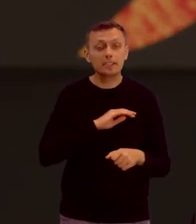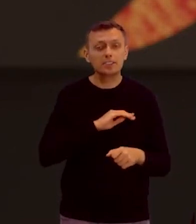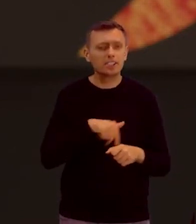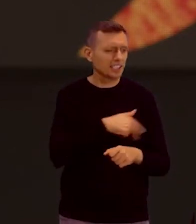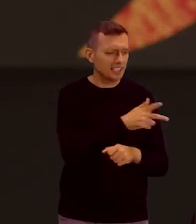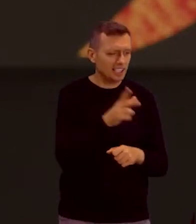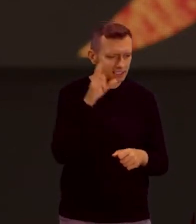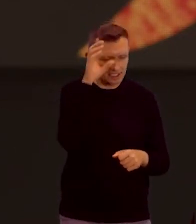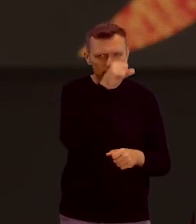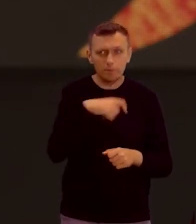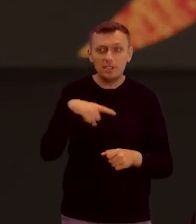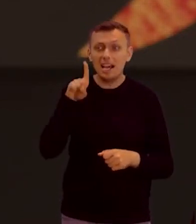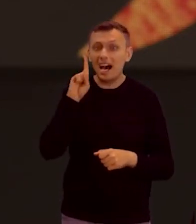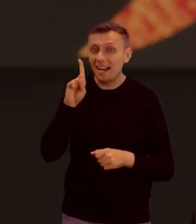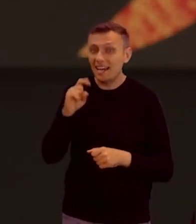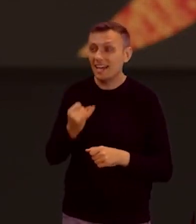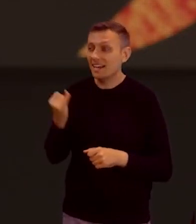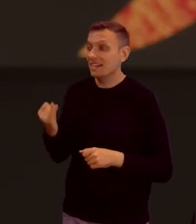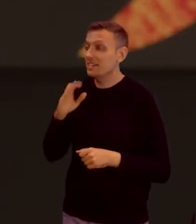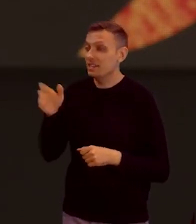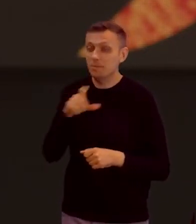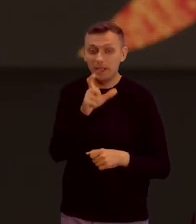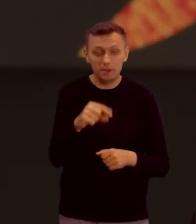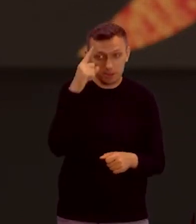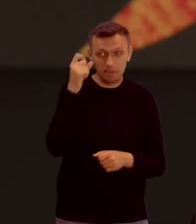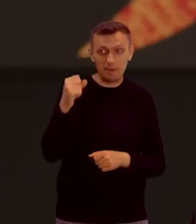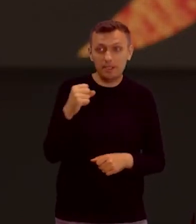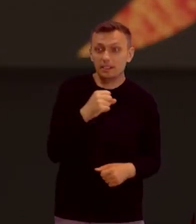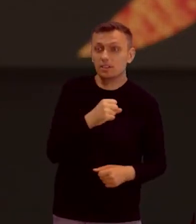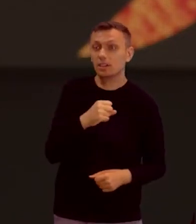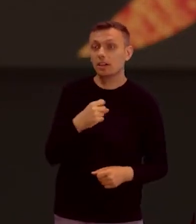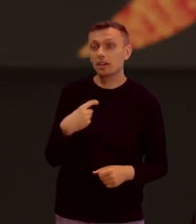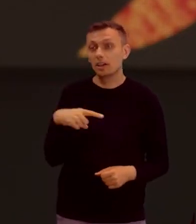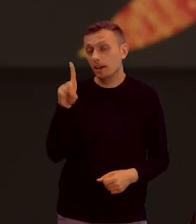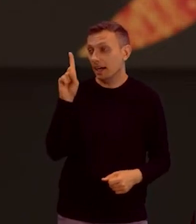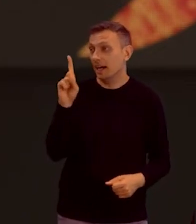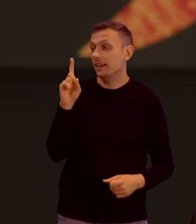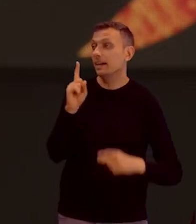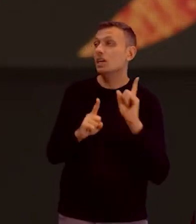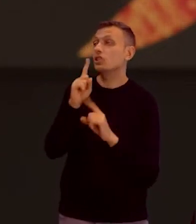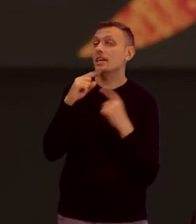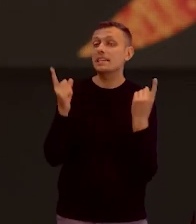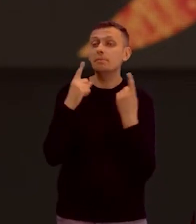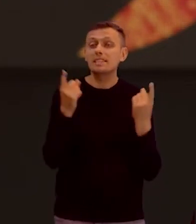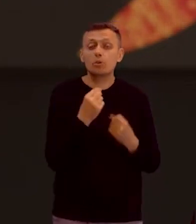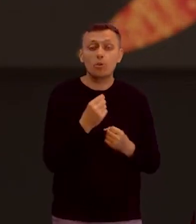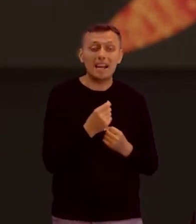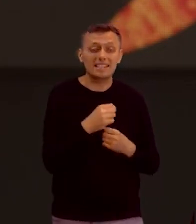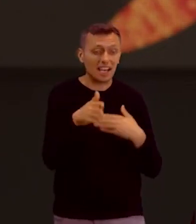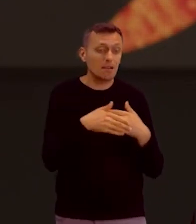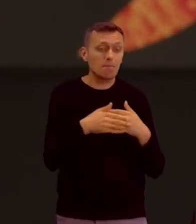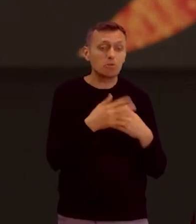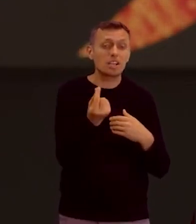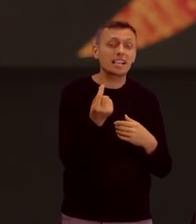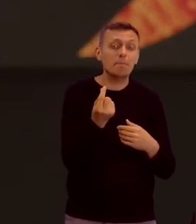Ale czasami bywa tak, że jakaś para małżeńska nie może mieć dzieci z różnych powodów. Tekst